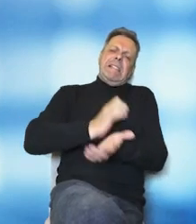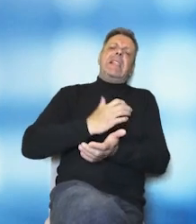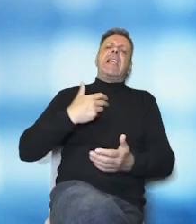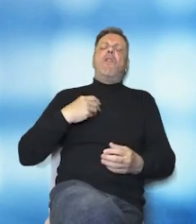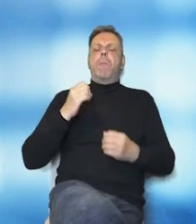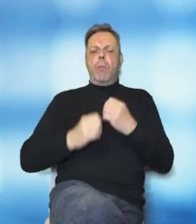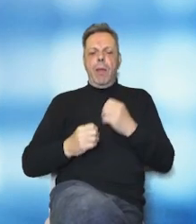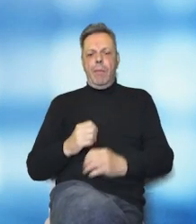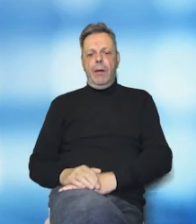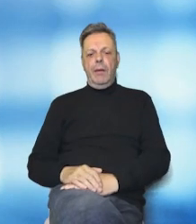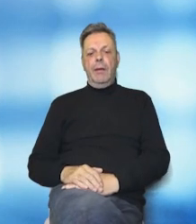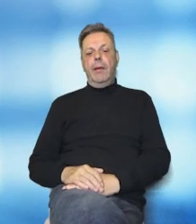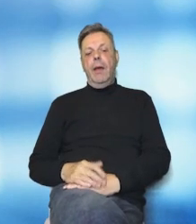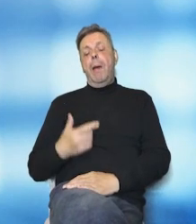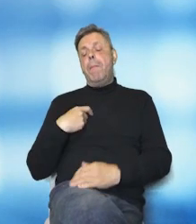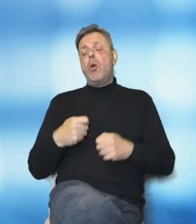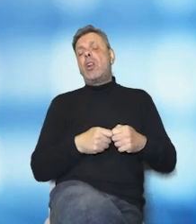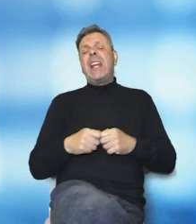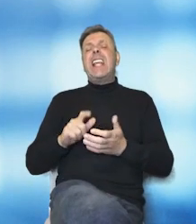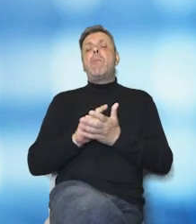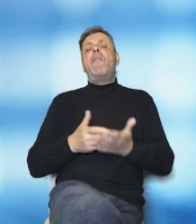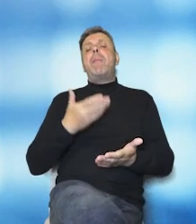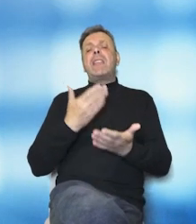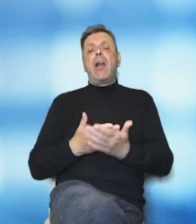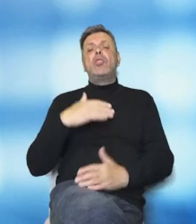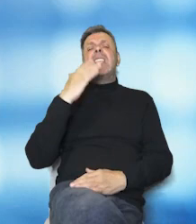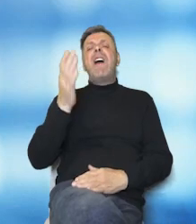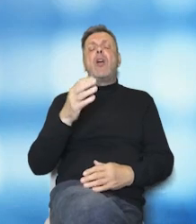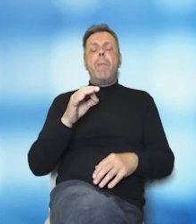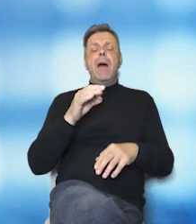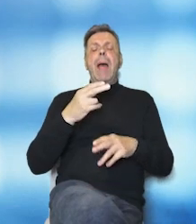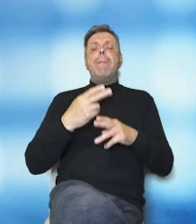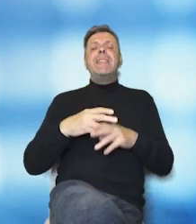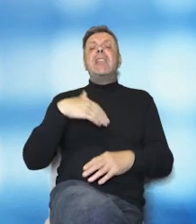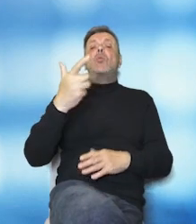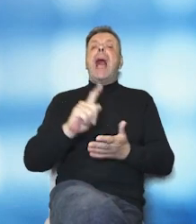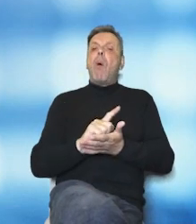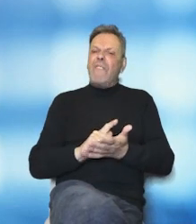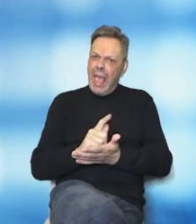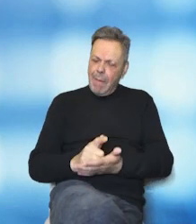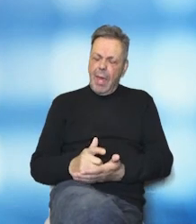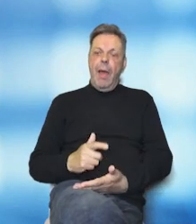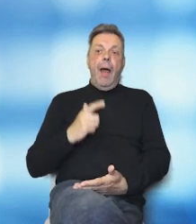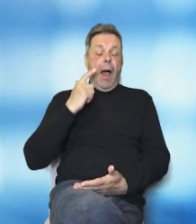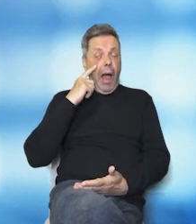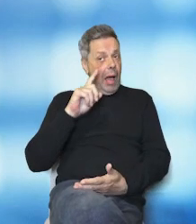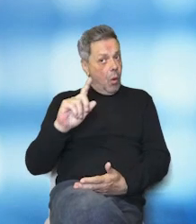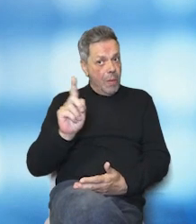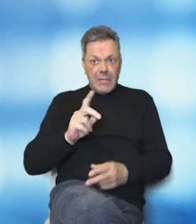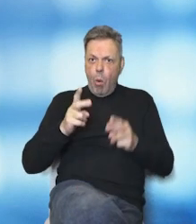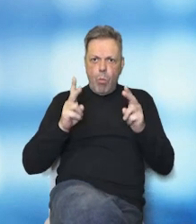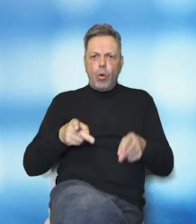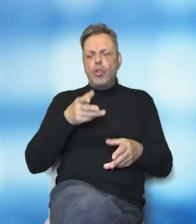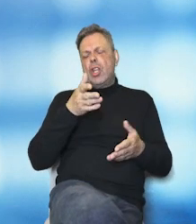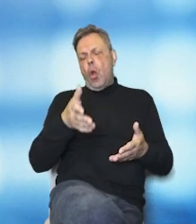problemima? Ha, organiziramo vrijeme tako da svaku pacijentu dajemo neko vrijeme. Ako nismo u mogućnosti